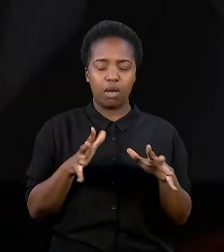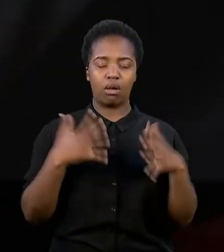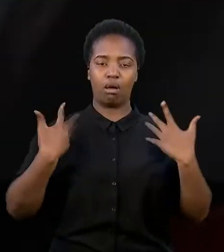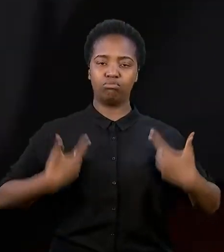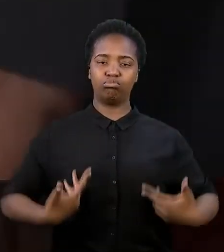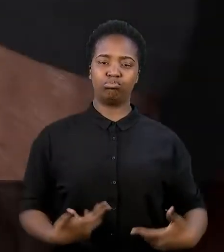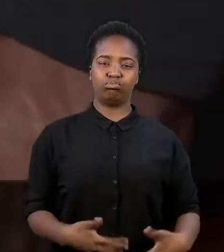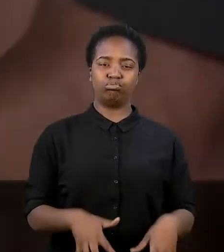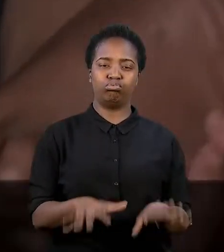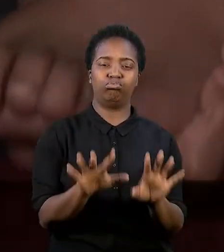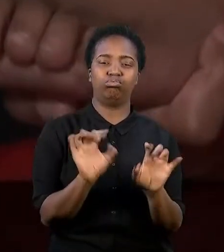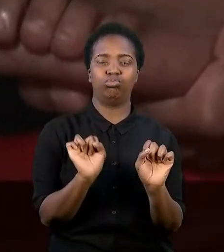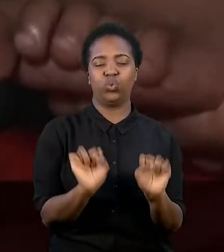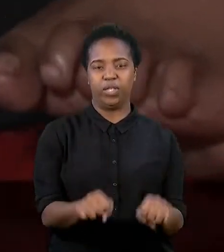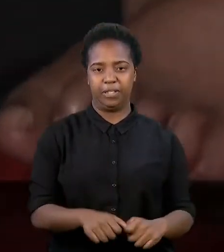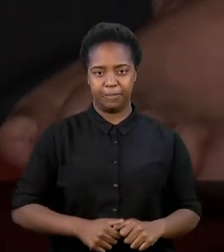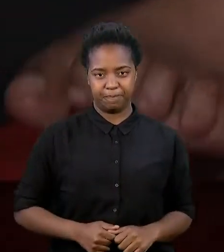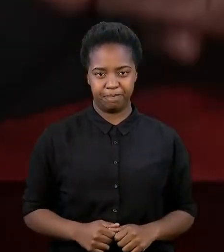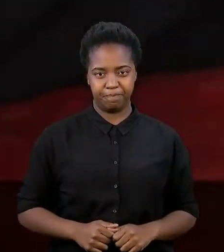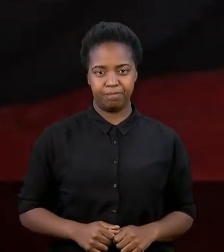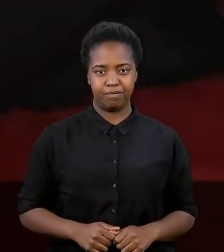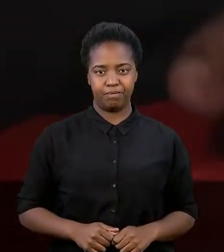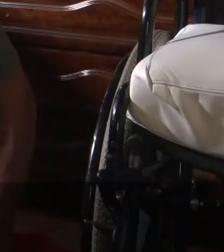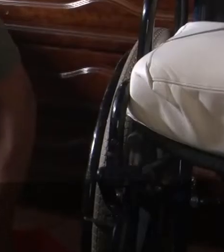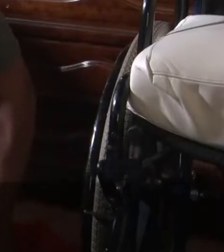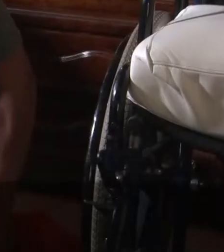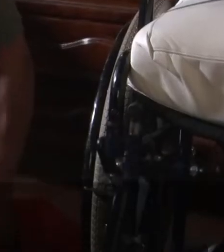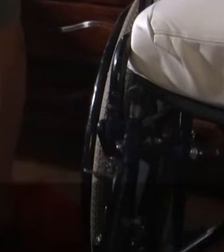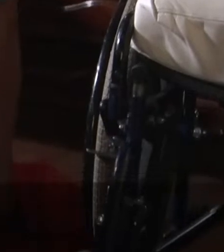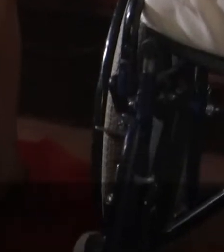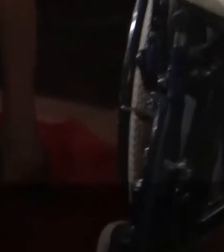kuli iku enda kuru msimba uba uchuncheka.